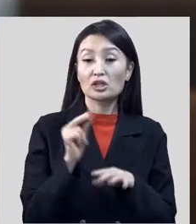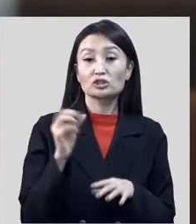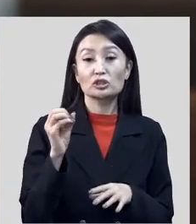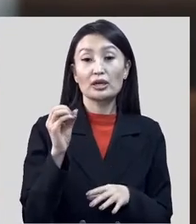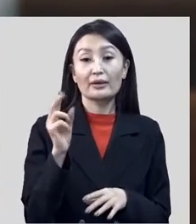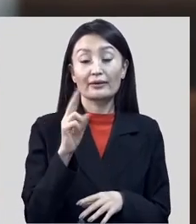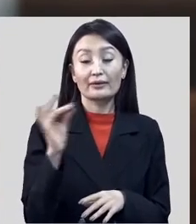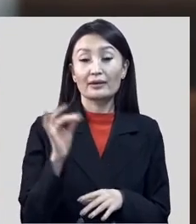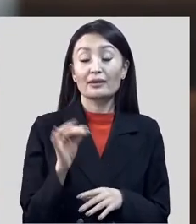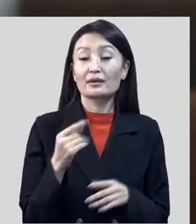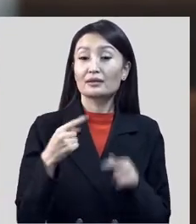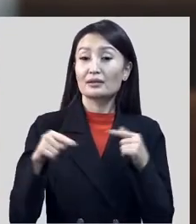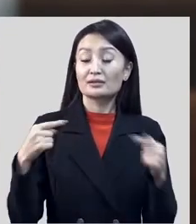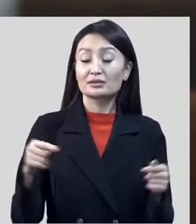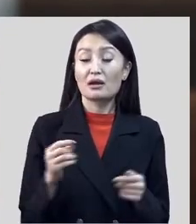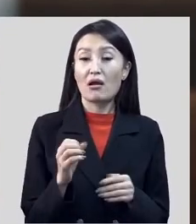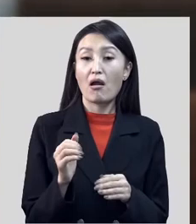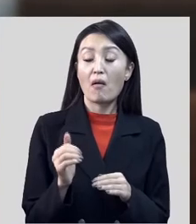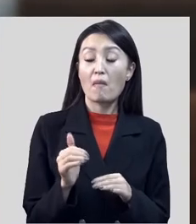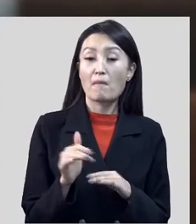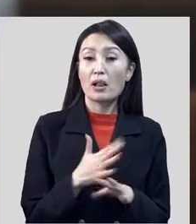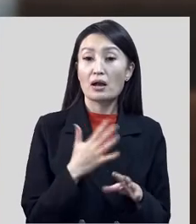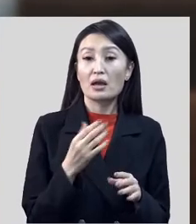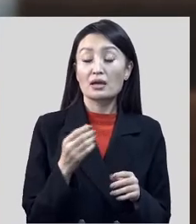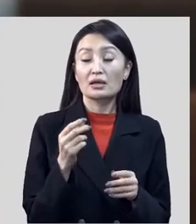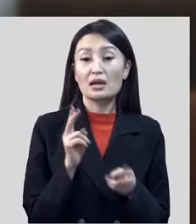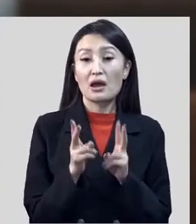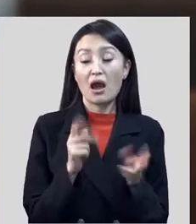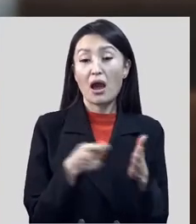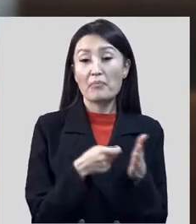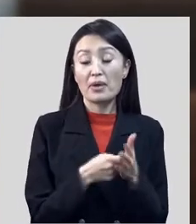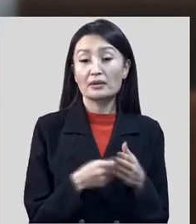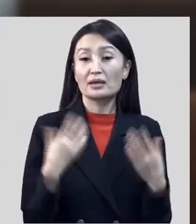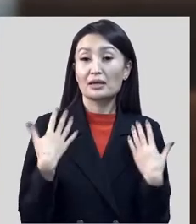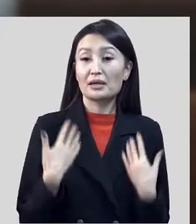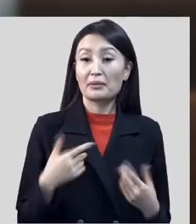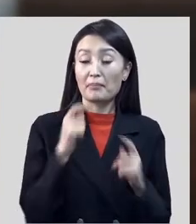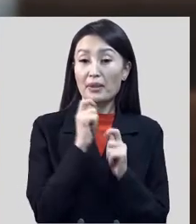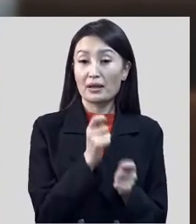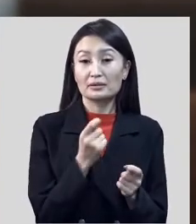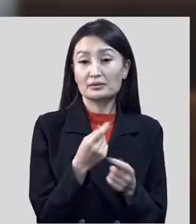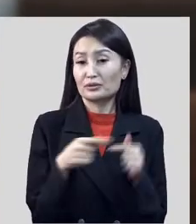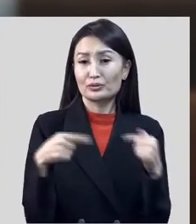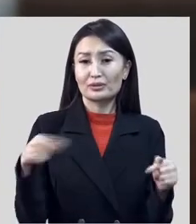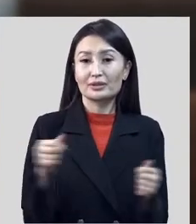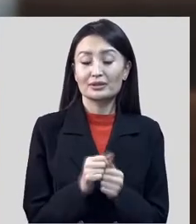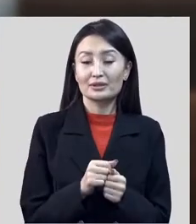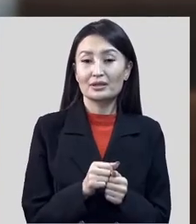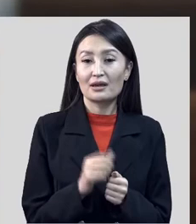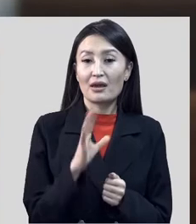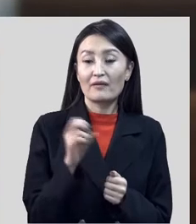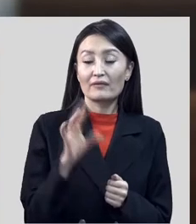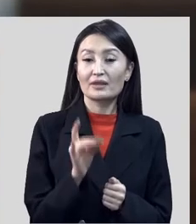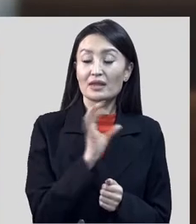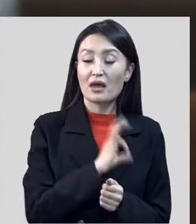также виде различных благ сваренный обед считая платье и другие виды